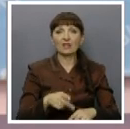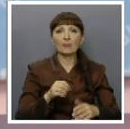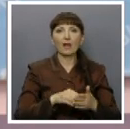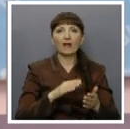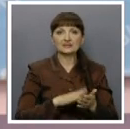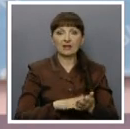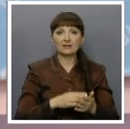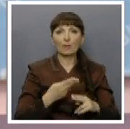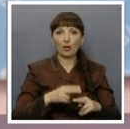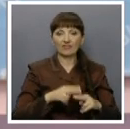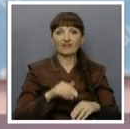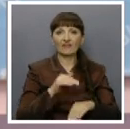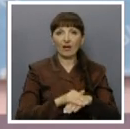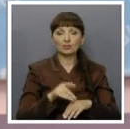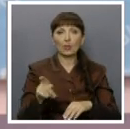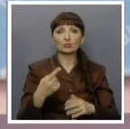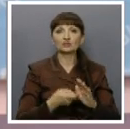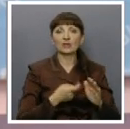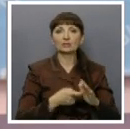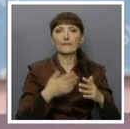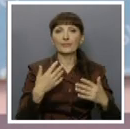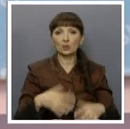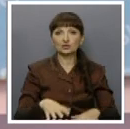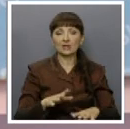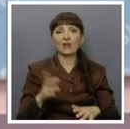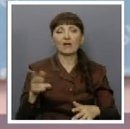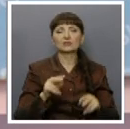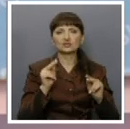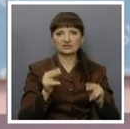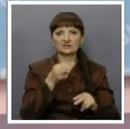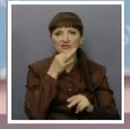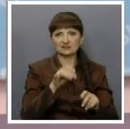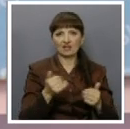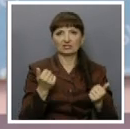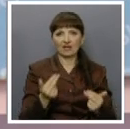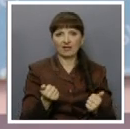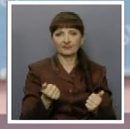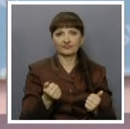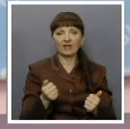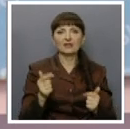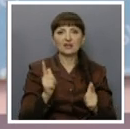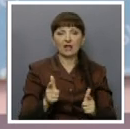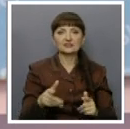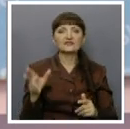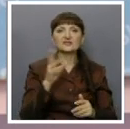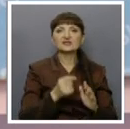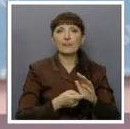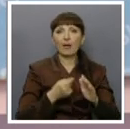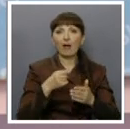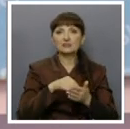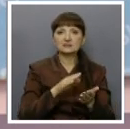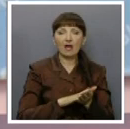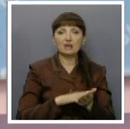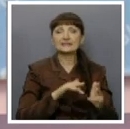показания по данным фактам он допрошен. Им даны признательные показания. Все показания, а также следственные действия с